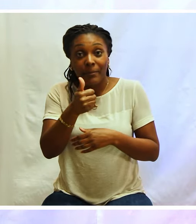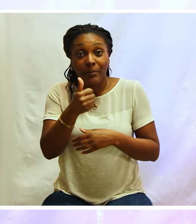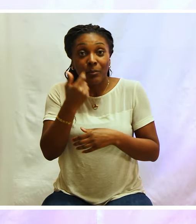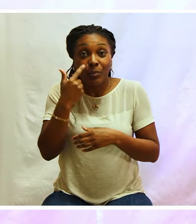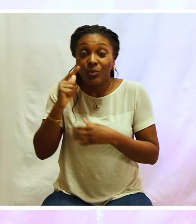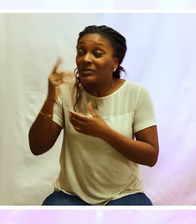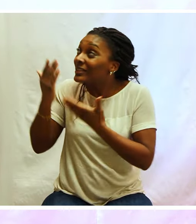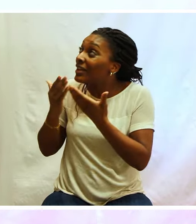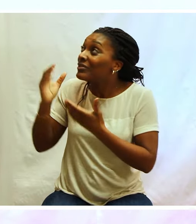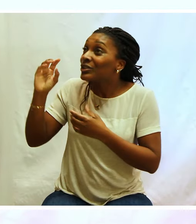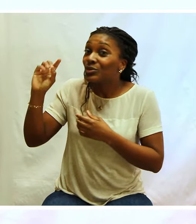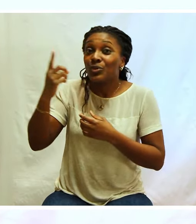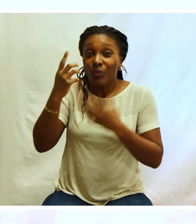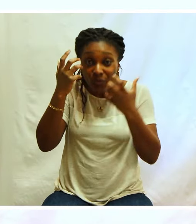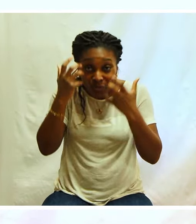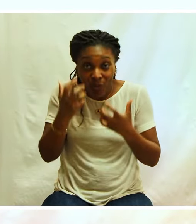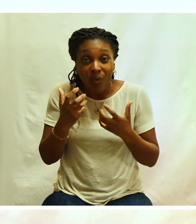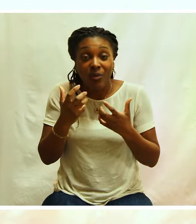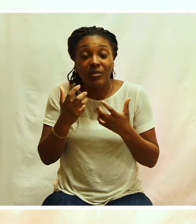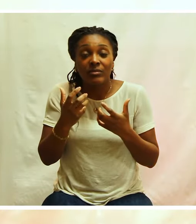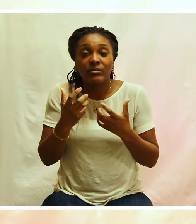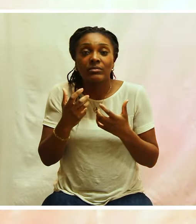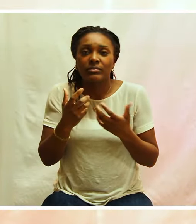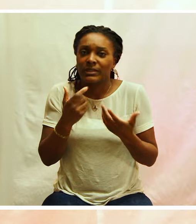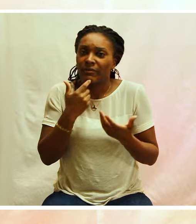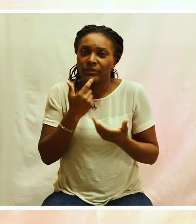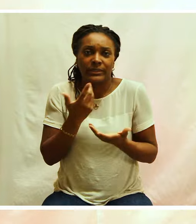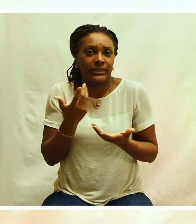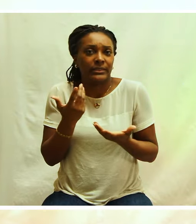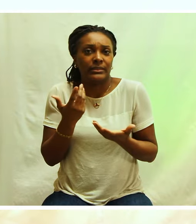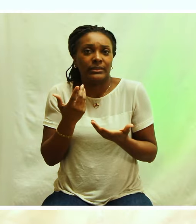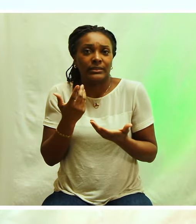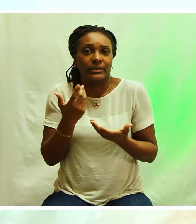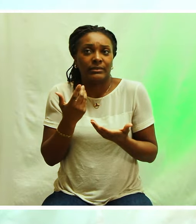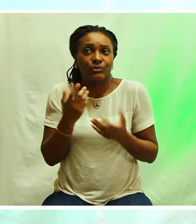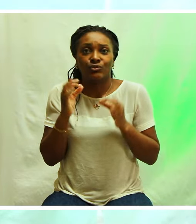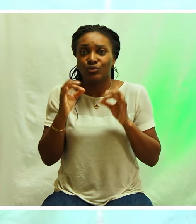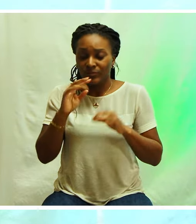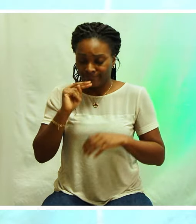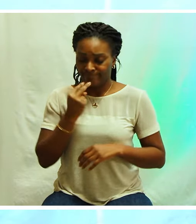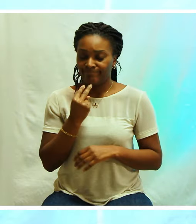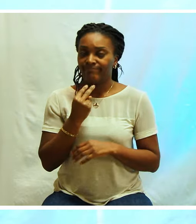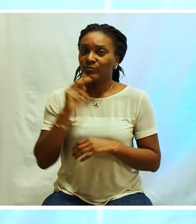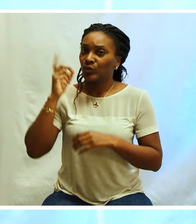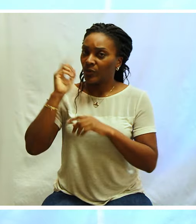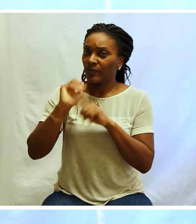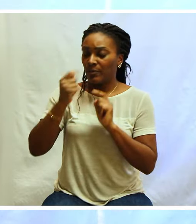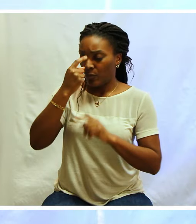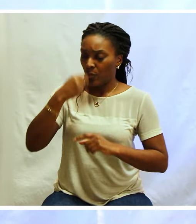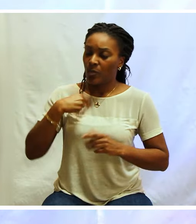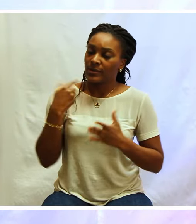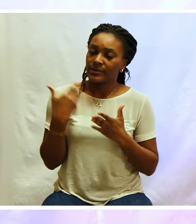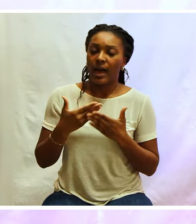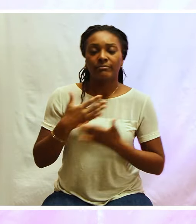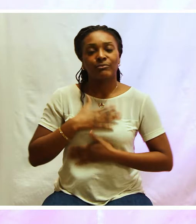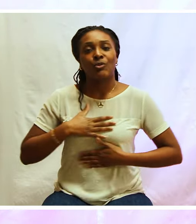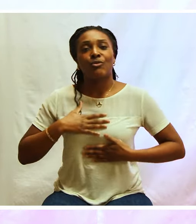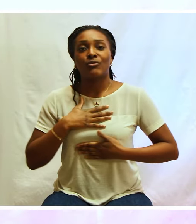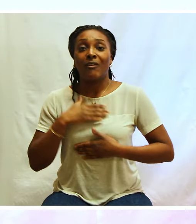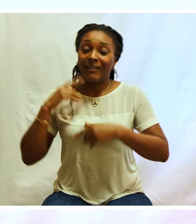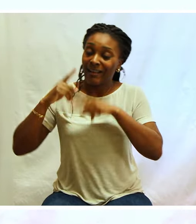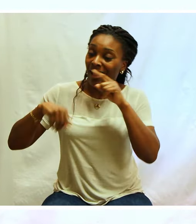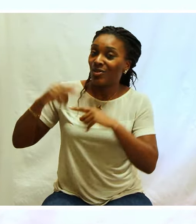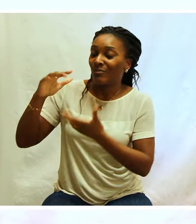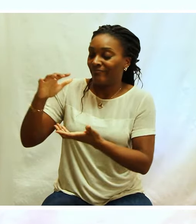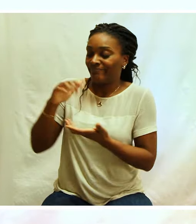pour Dieu, alors le but c'est de regarder à ce que Dieu a fait pour toi, à apprécier le cadeau qu'il t'a